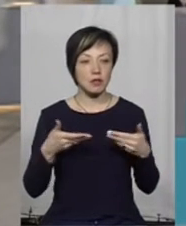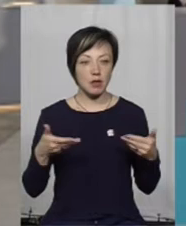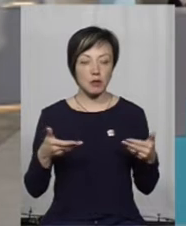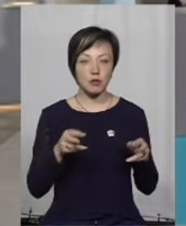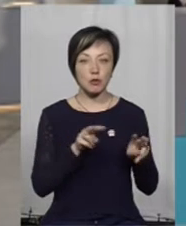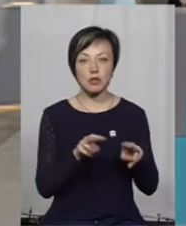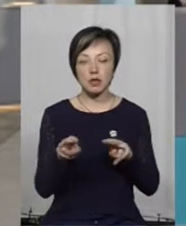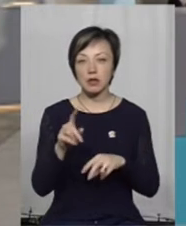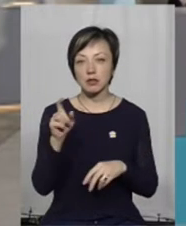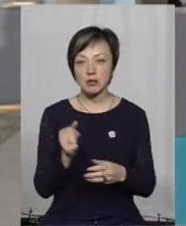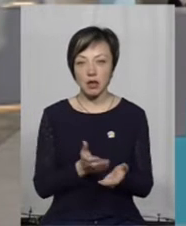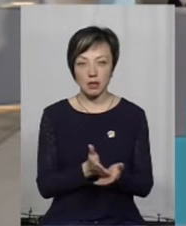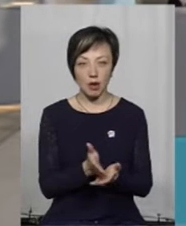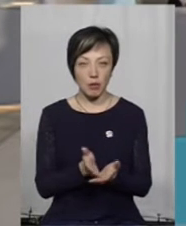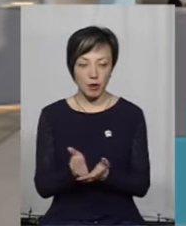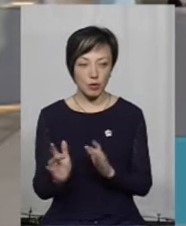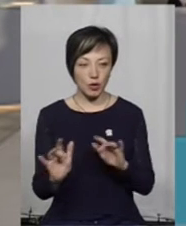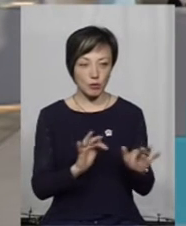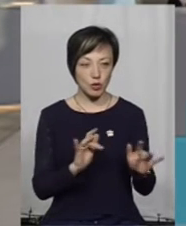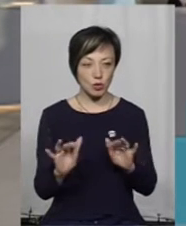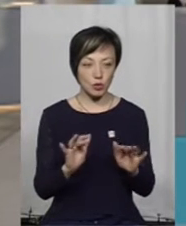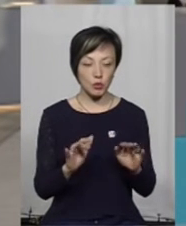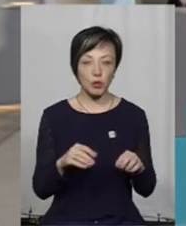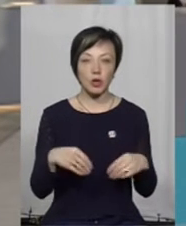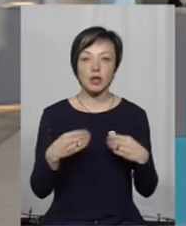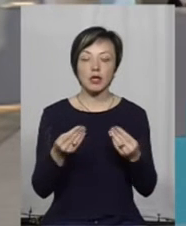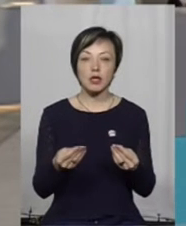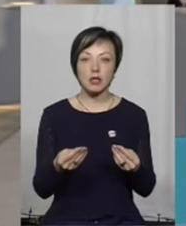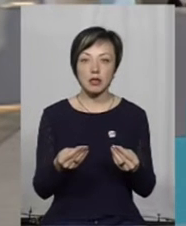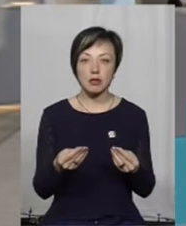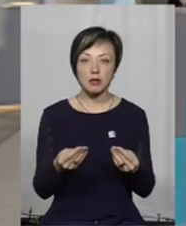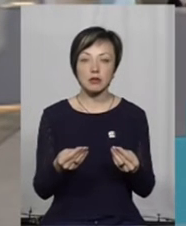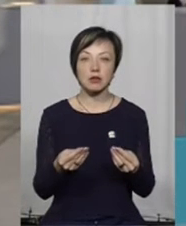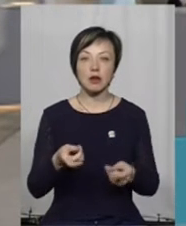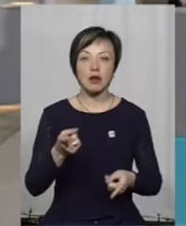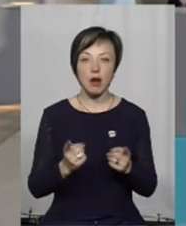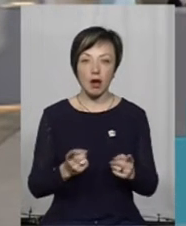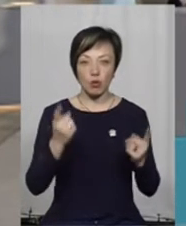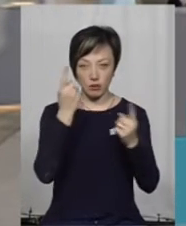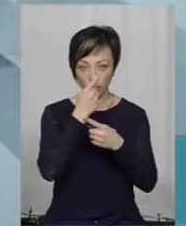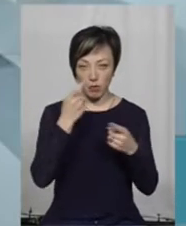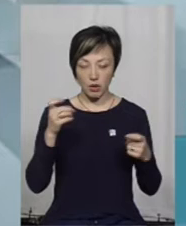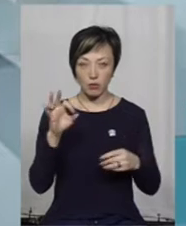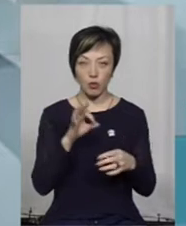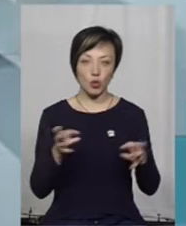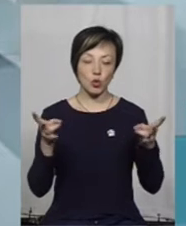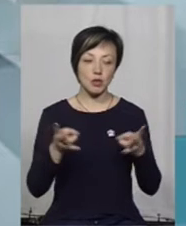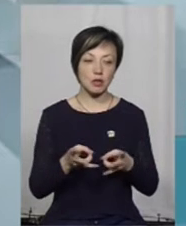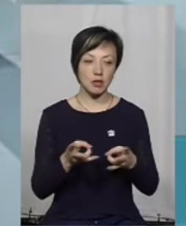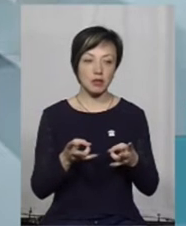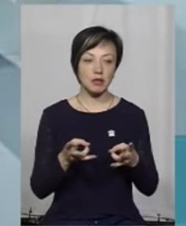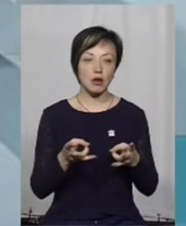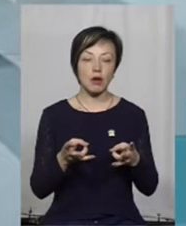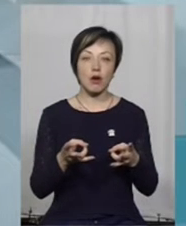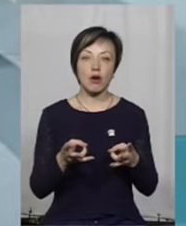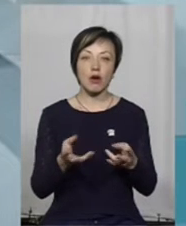безпосередньо спостерігати за напрямками руху, надасть реальну інформацію про доцільність утримання